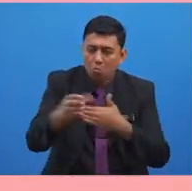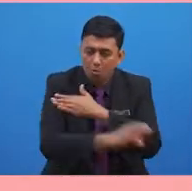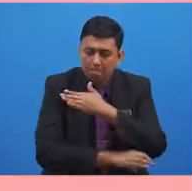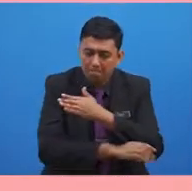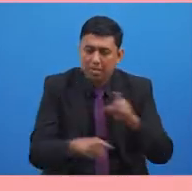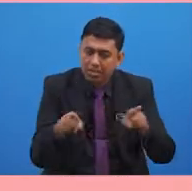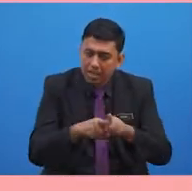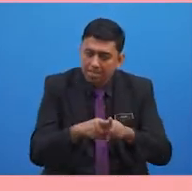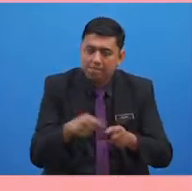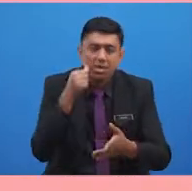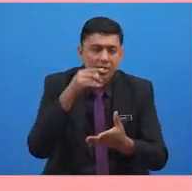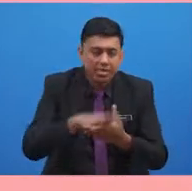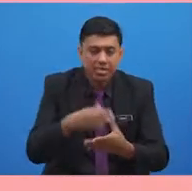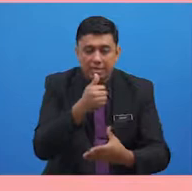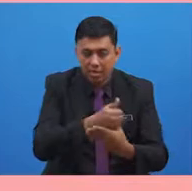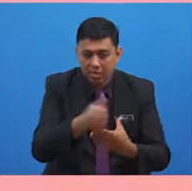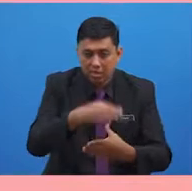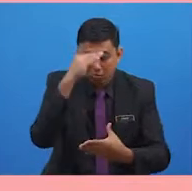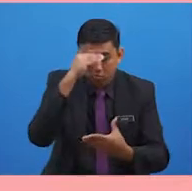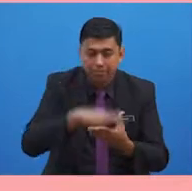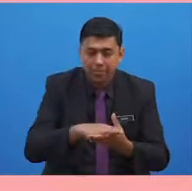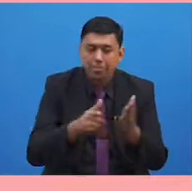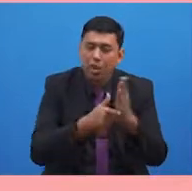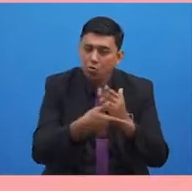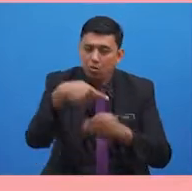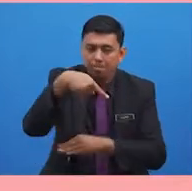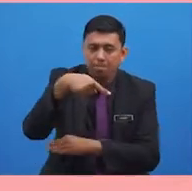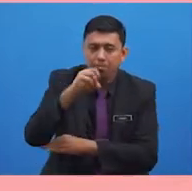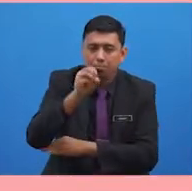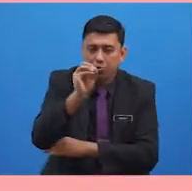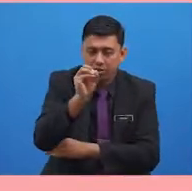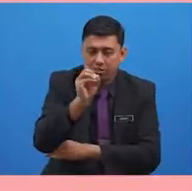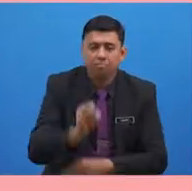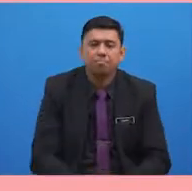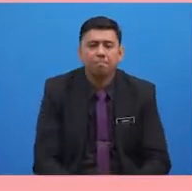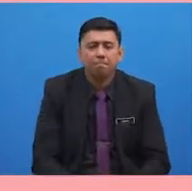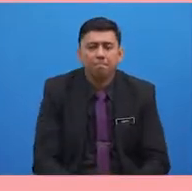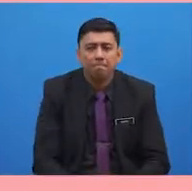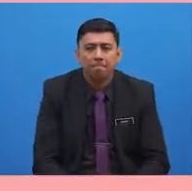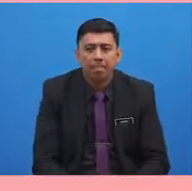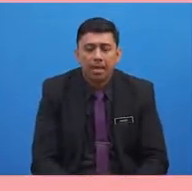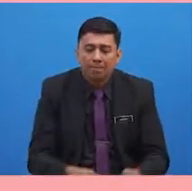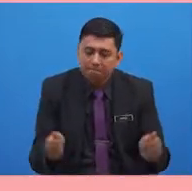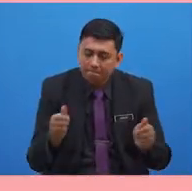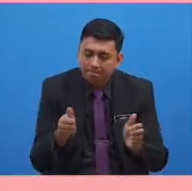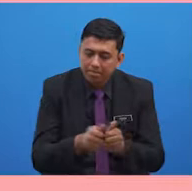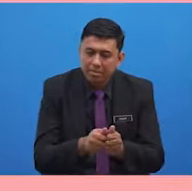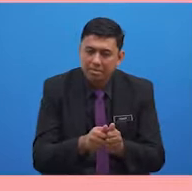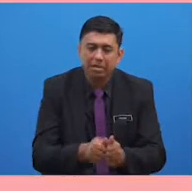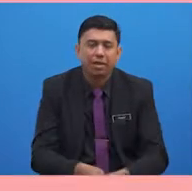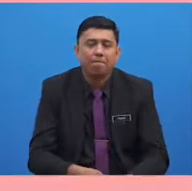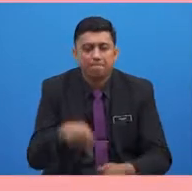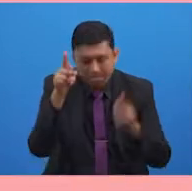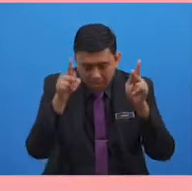atau suami boleh mengundi melalui pos. Begitu juga dengan para